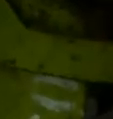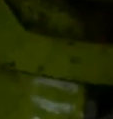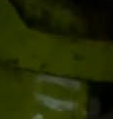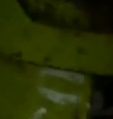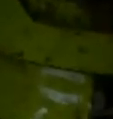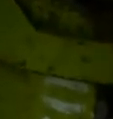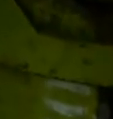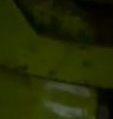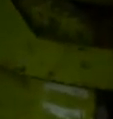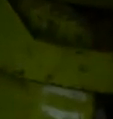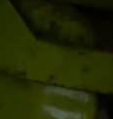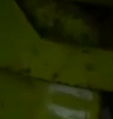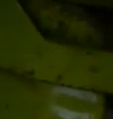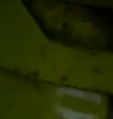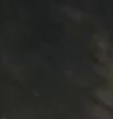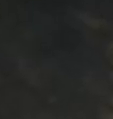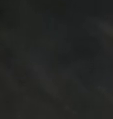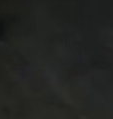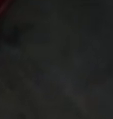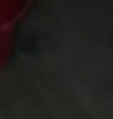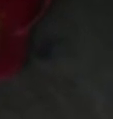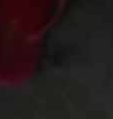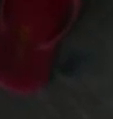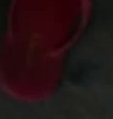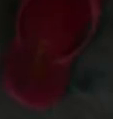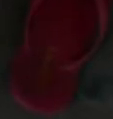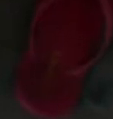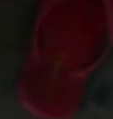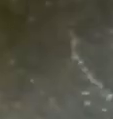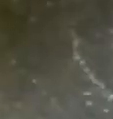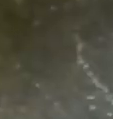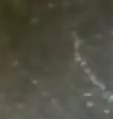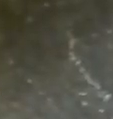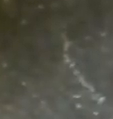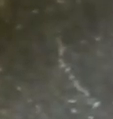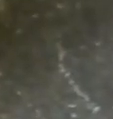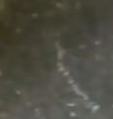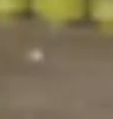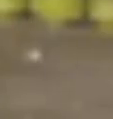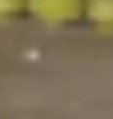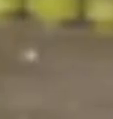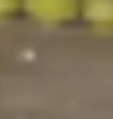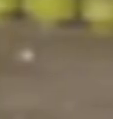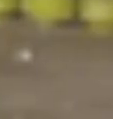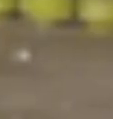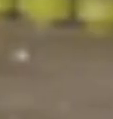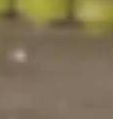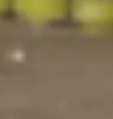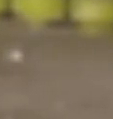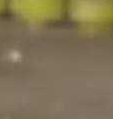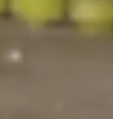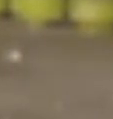dahulu dengan melakukan registrasi menggunakan KTP. Bagi Anda yang ingin mengetahui sudah terdaftar atau belum, datang